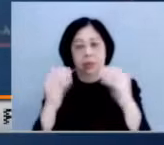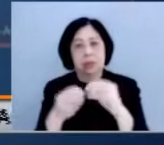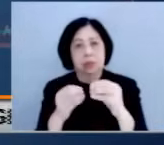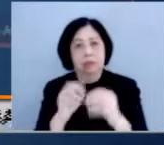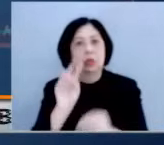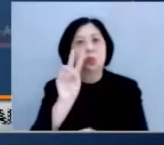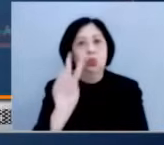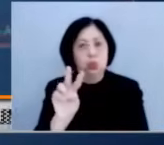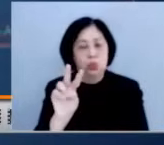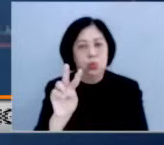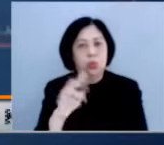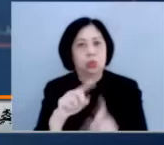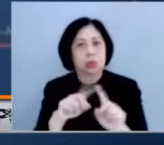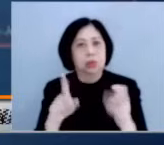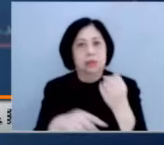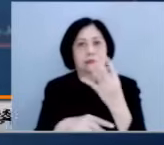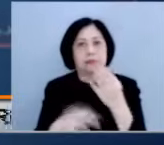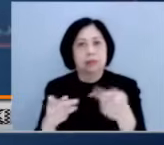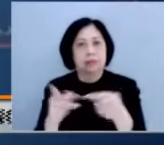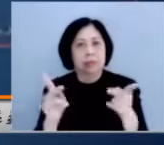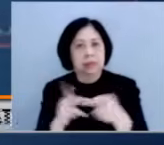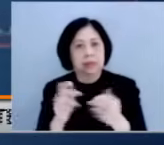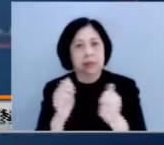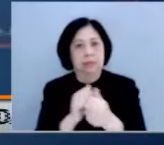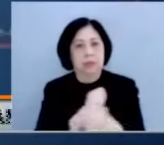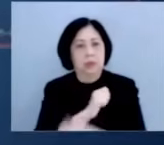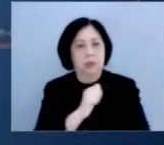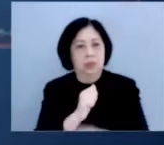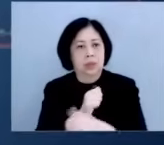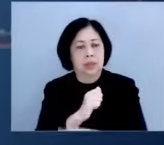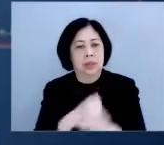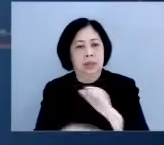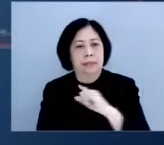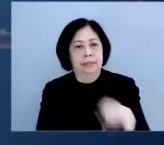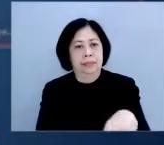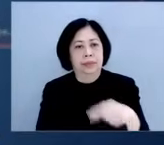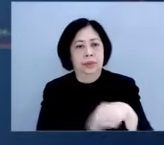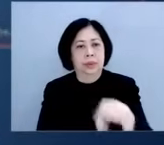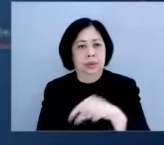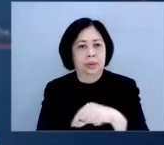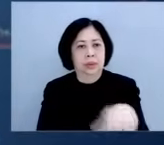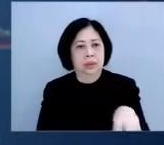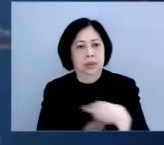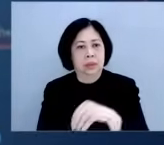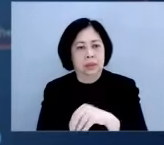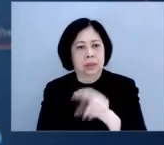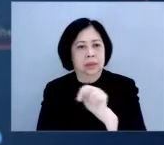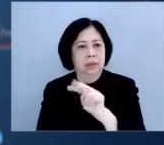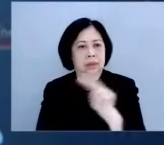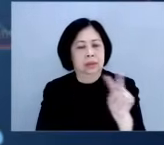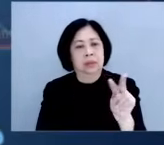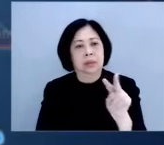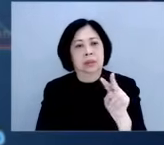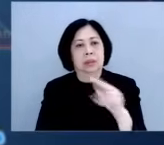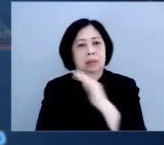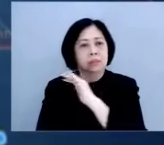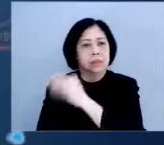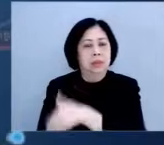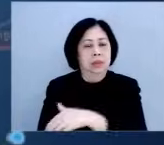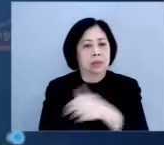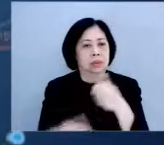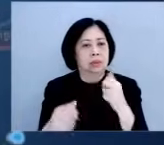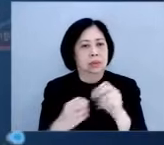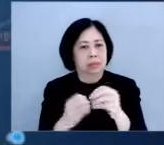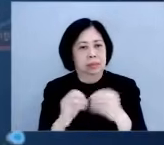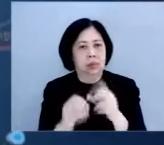sa 15 lugar kabilang ang Aurora, Isabela, Quirino, Cagayan, Nueva Vizcaya at Apayao. Signal number